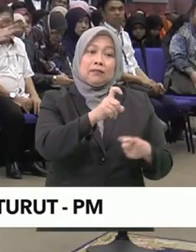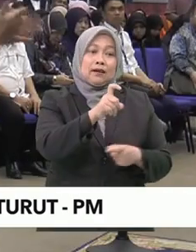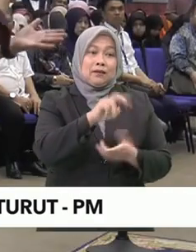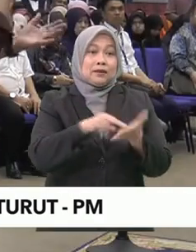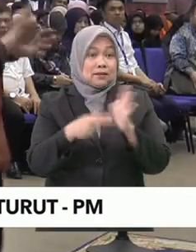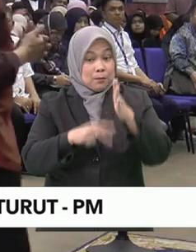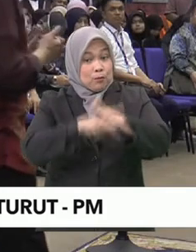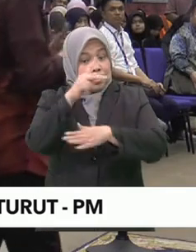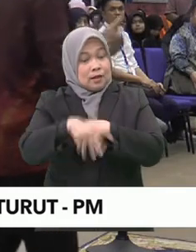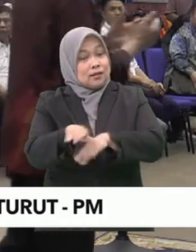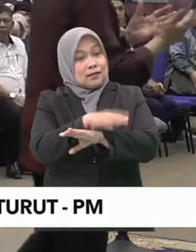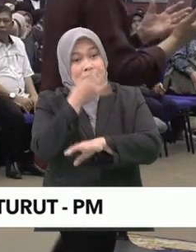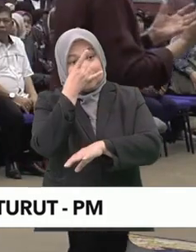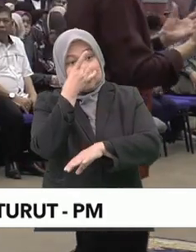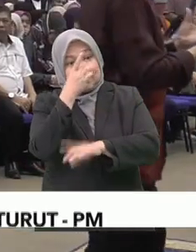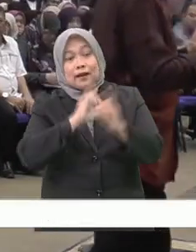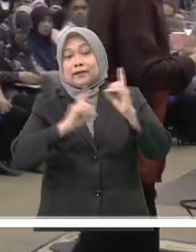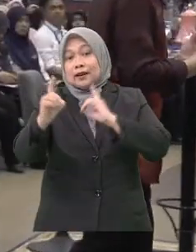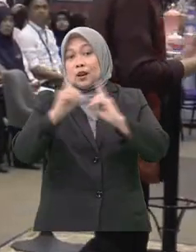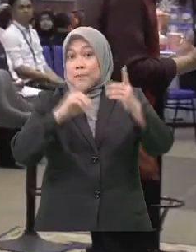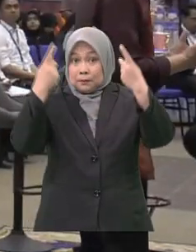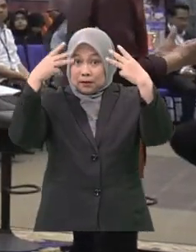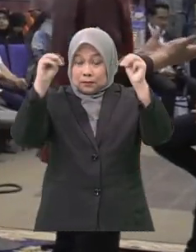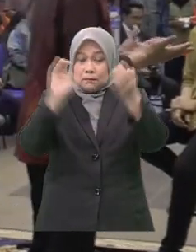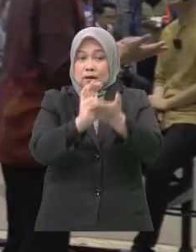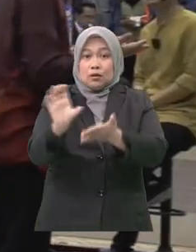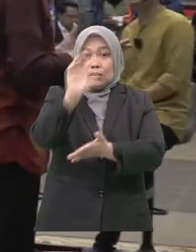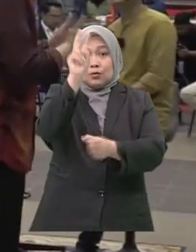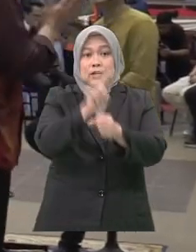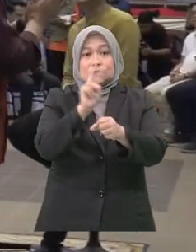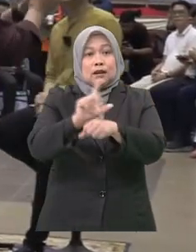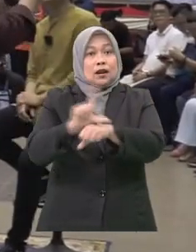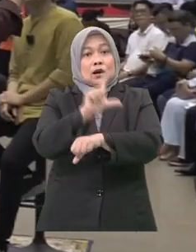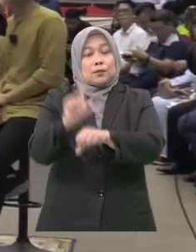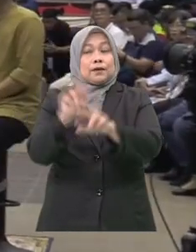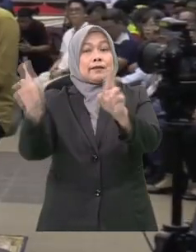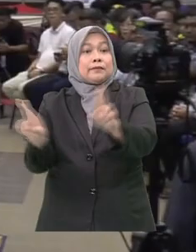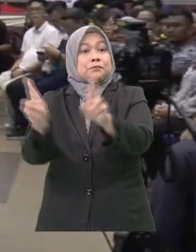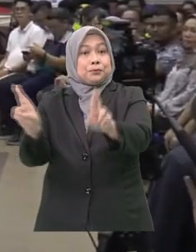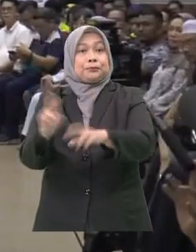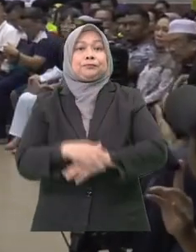dalam program Santai Petang dan dialog bersama Perdana Menteri di Kolej Vokasional Langkawi pada Rabu.